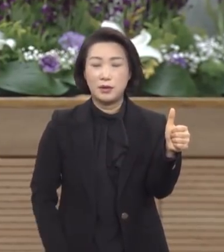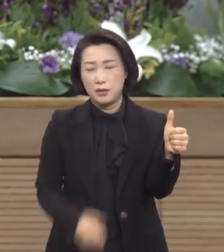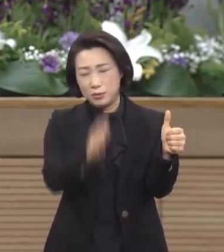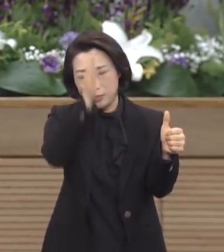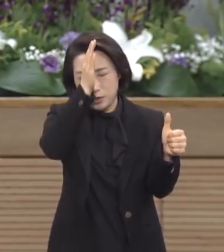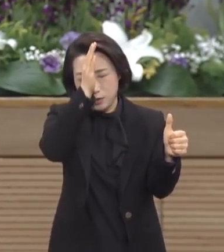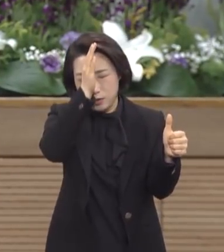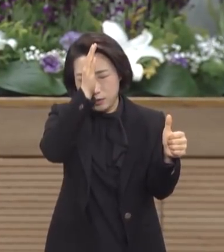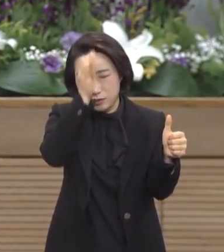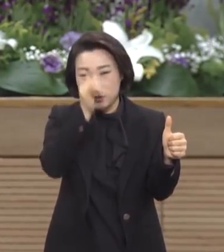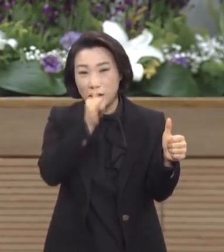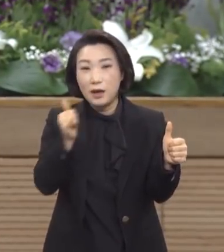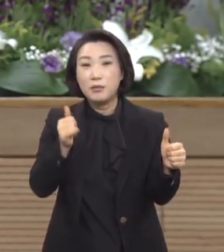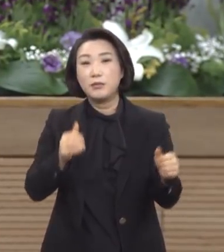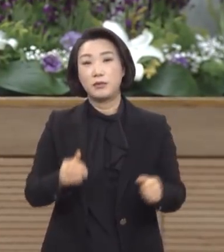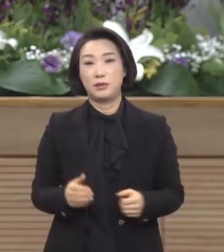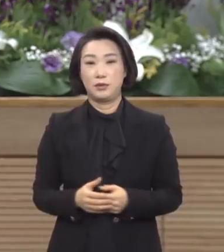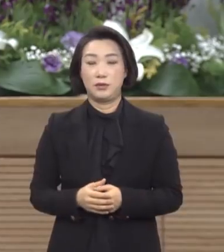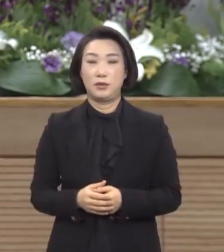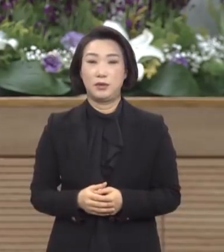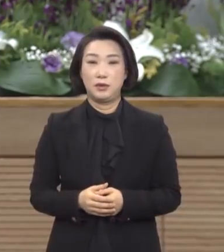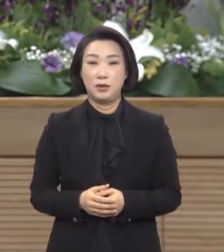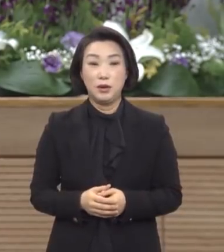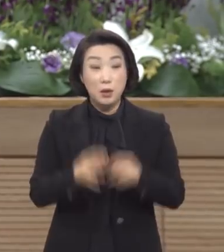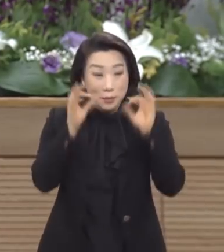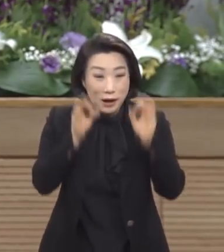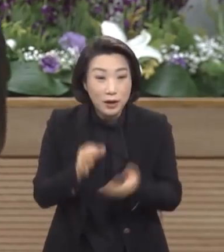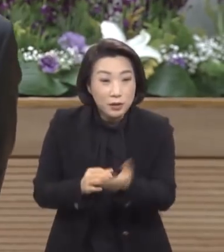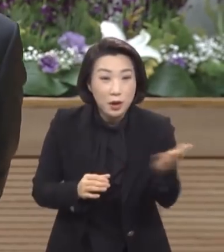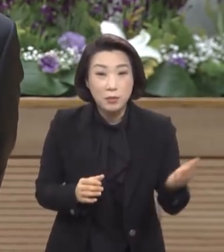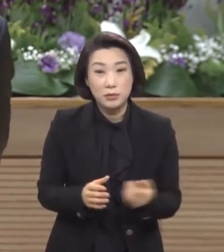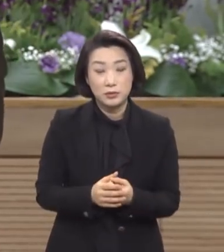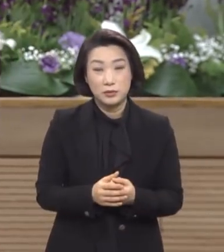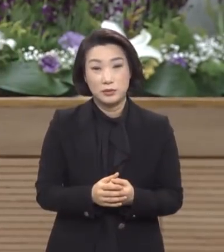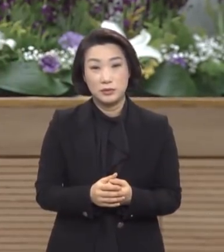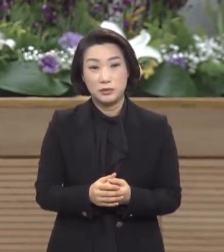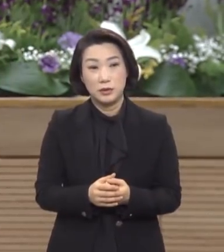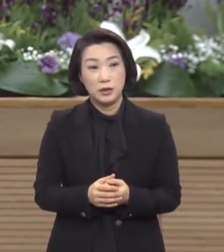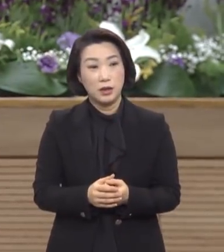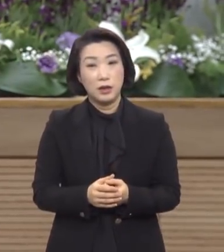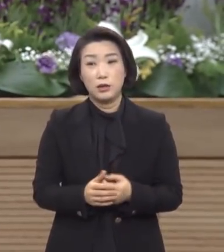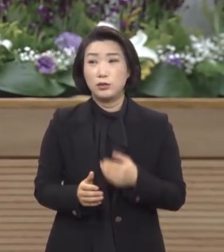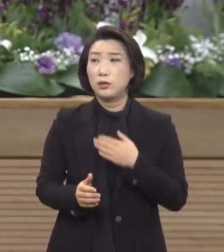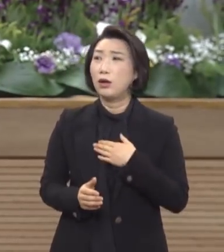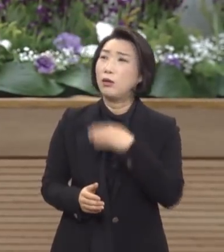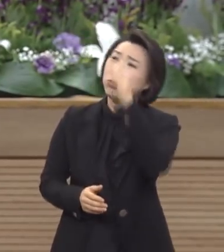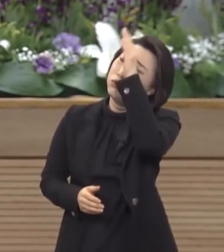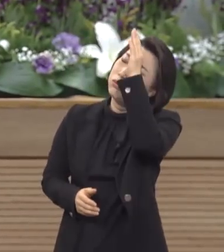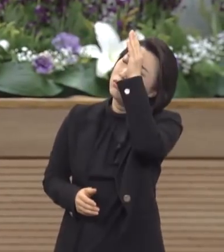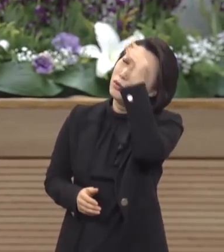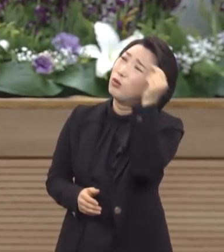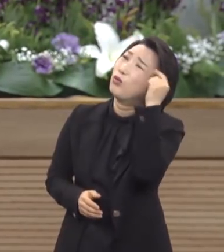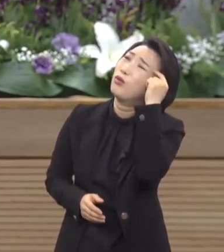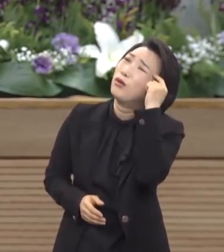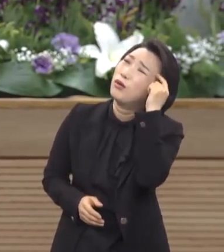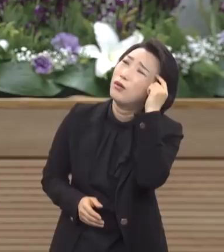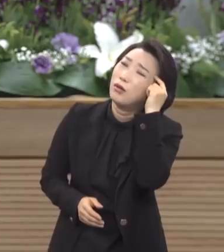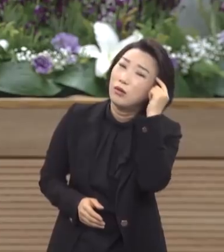병든 사람도 보면 내가 왜